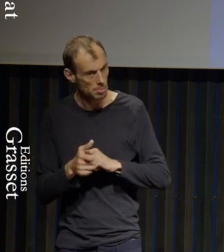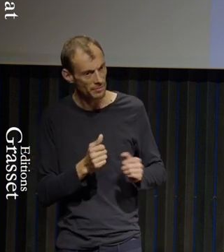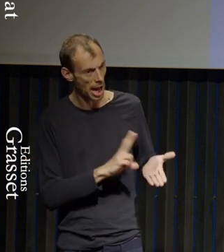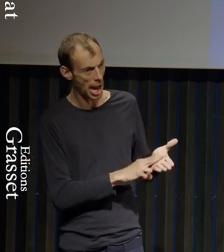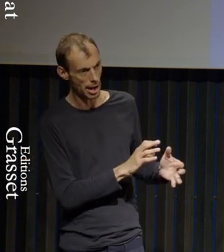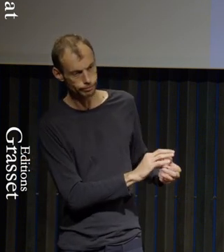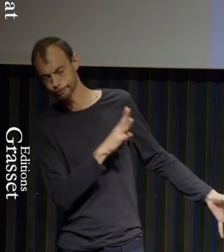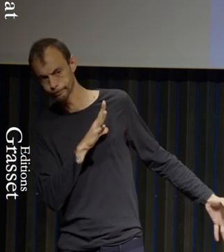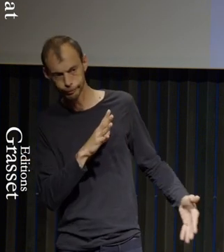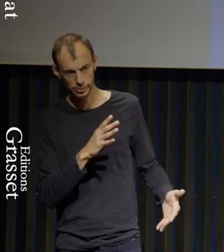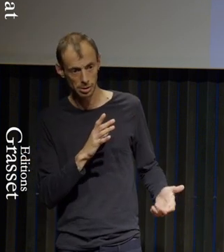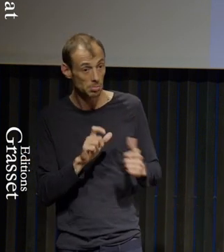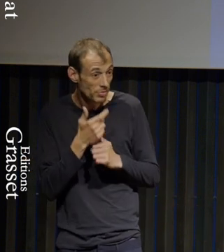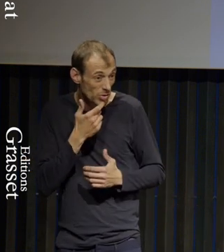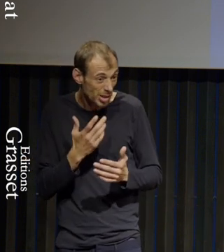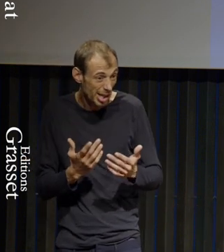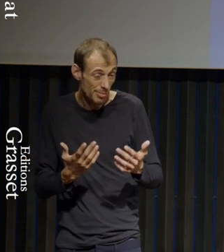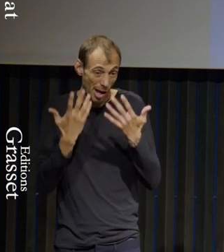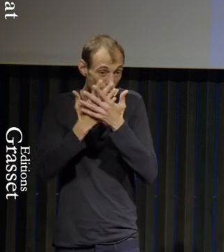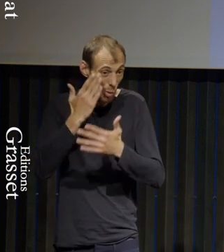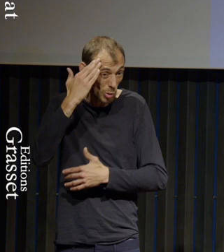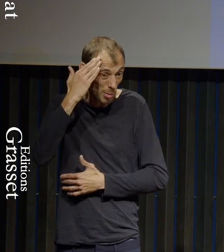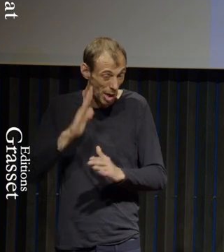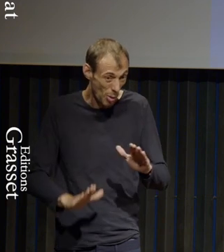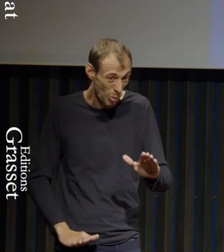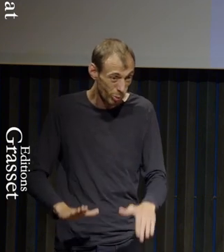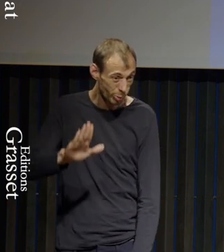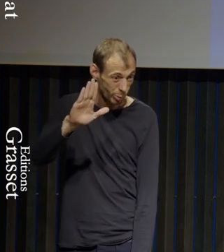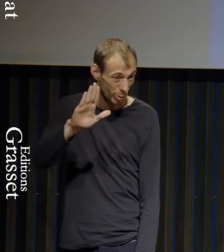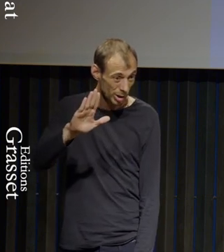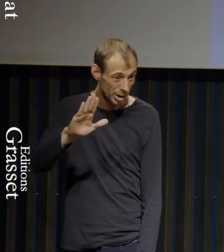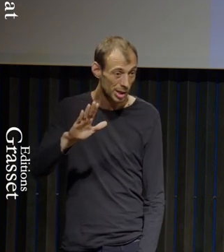de prospective. Qu'est-ce qu'il va se passer à mesure que